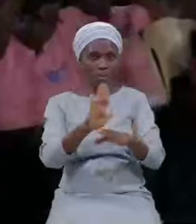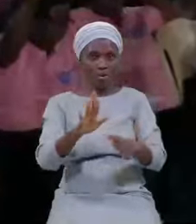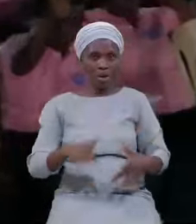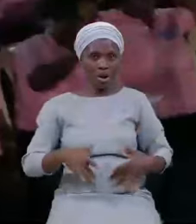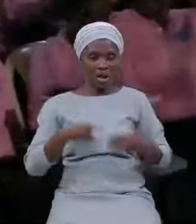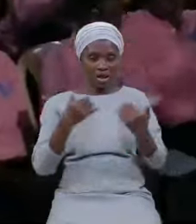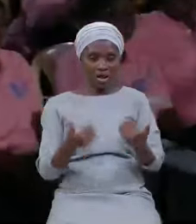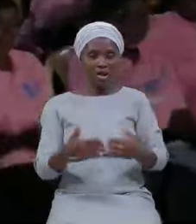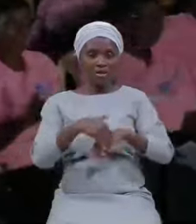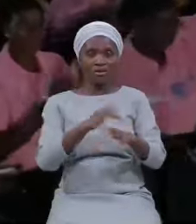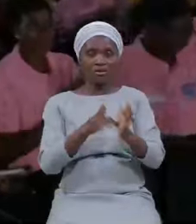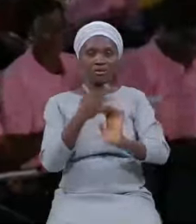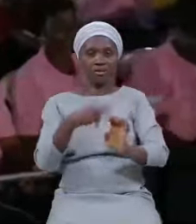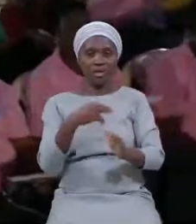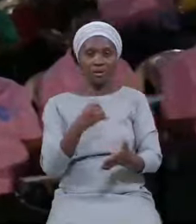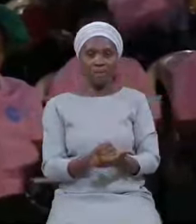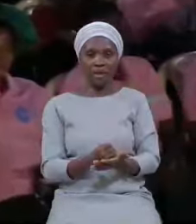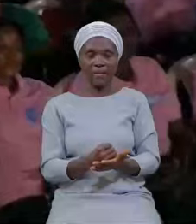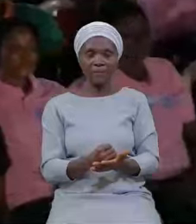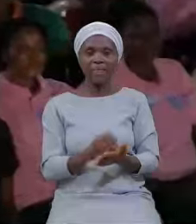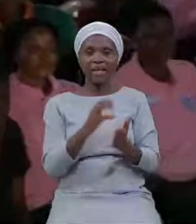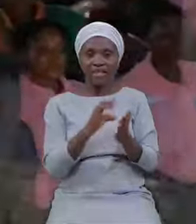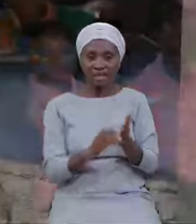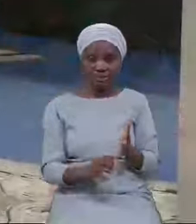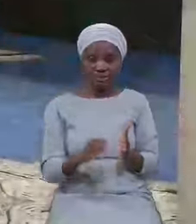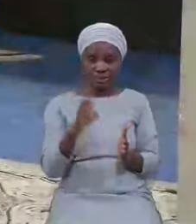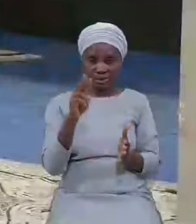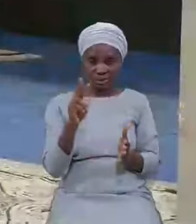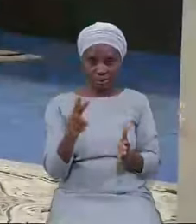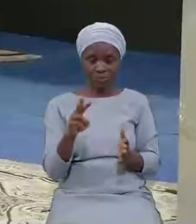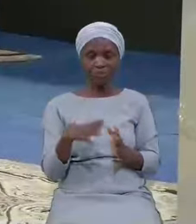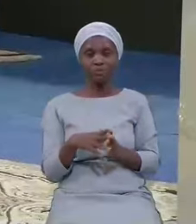Chapitre 2 de Jean. Jean 2,